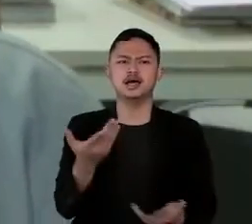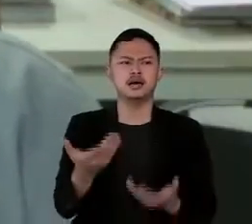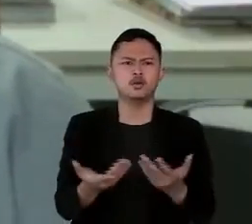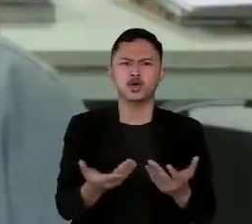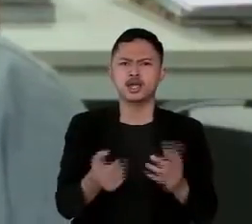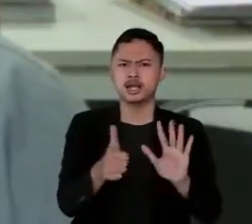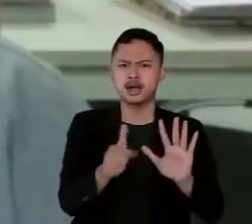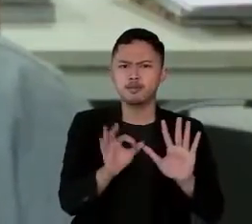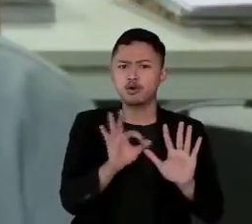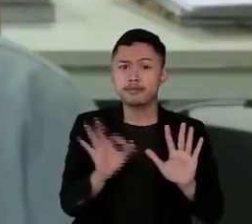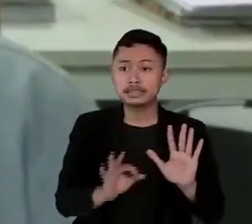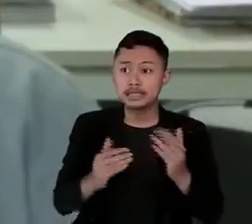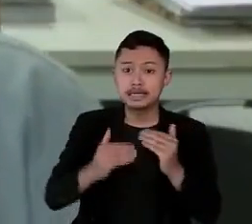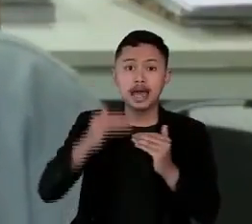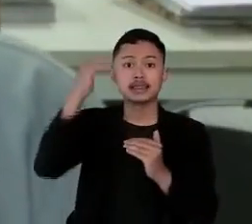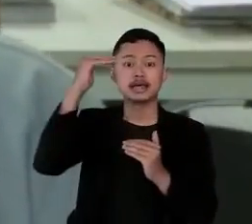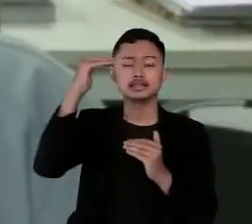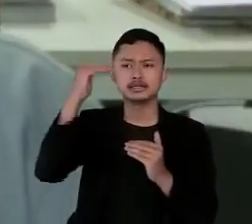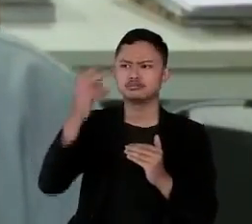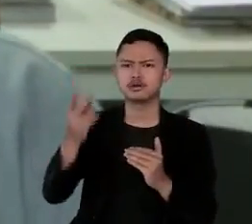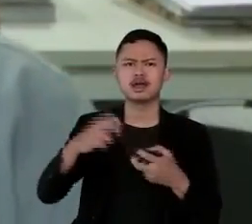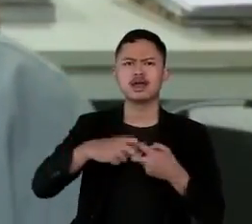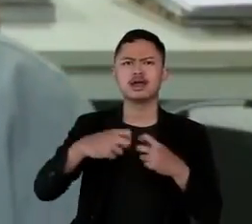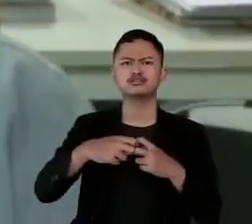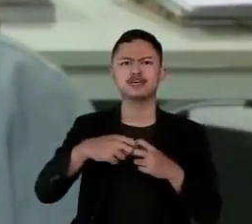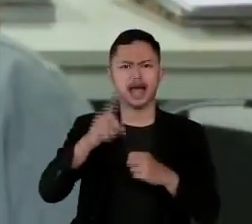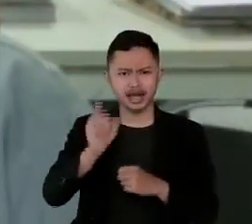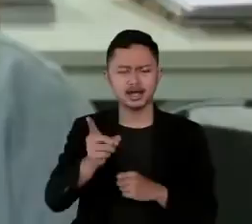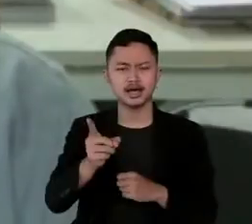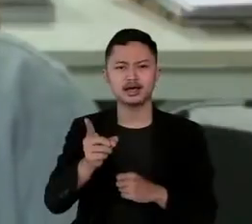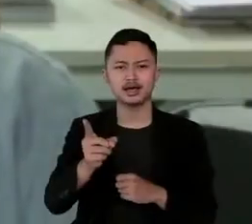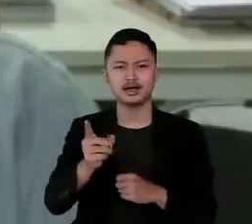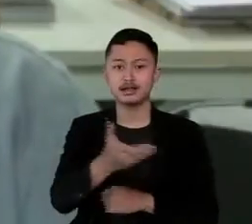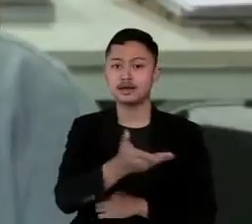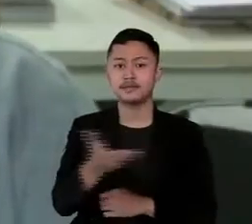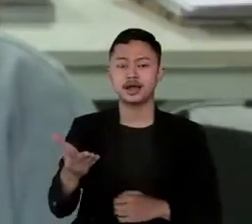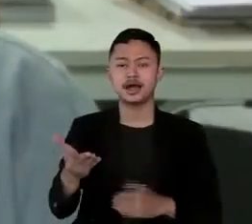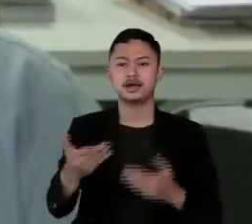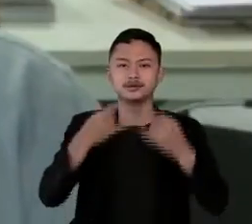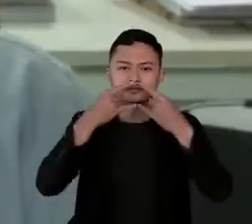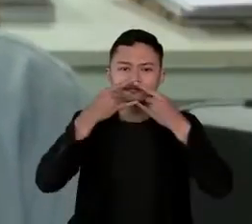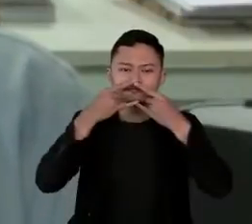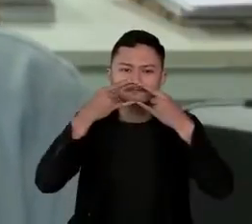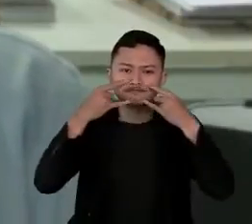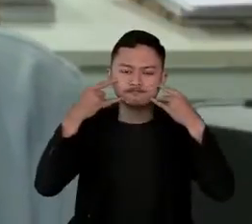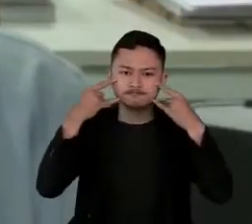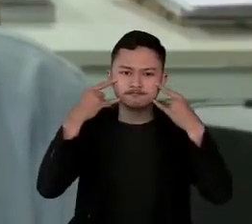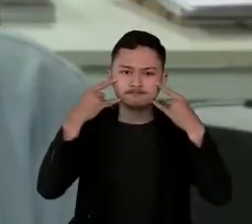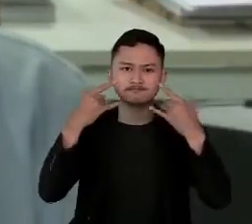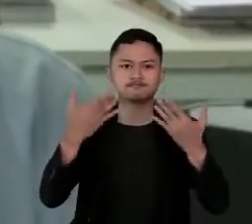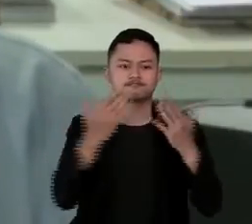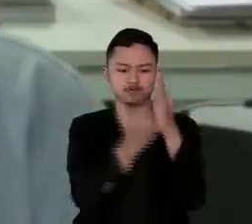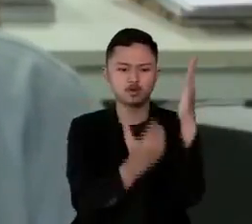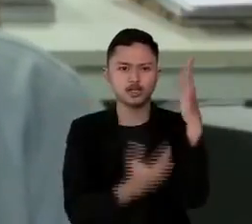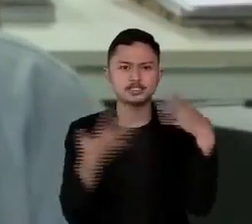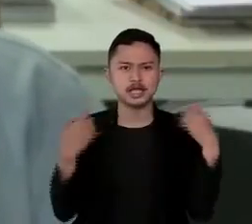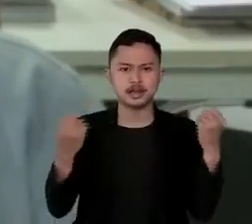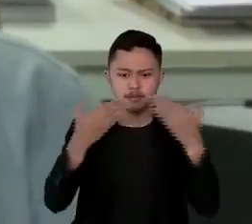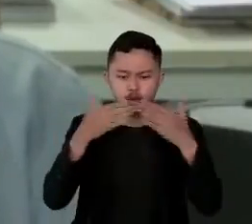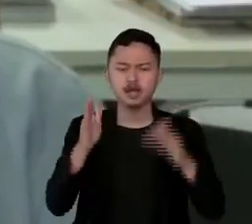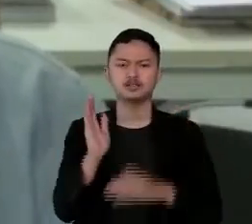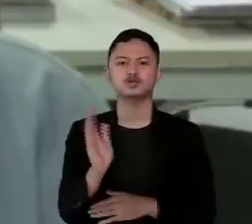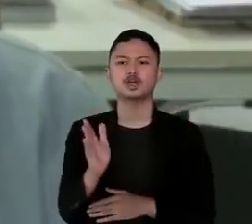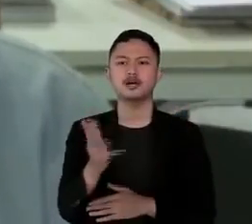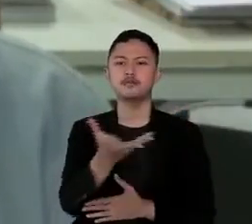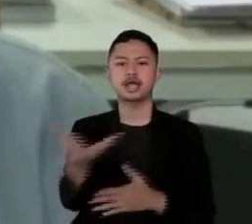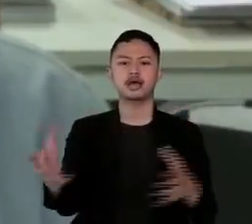ia atas 60% itu kasus pasti terjadi mereka sudah bebas tanpa tanpa protes lagi